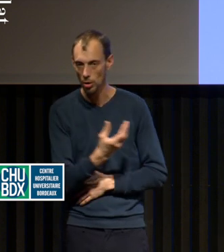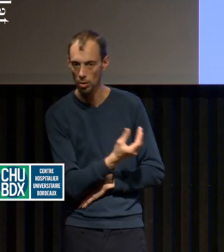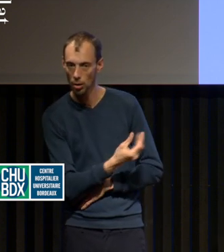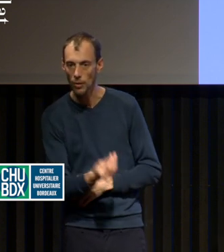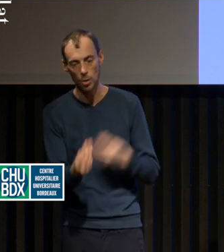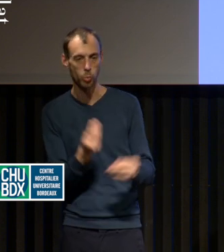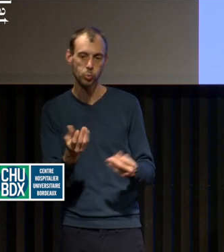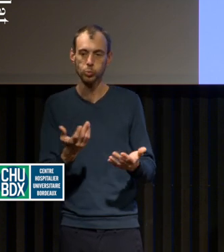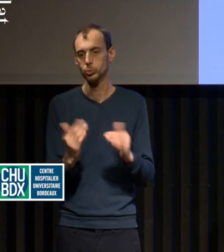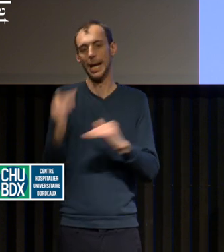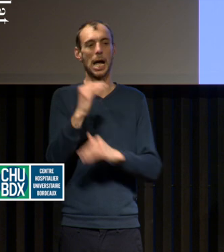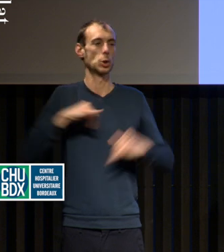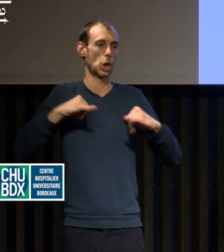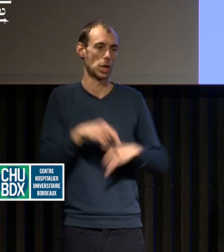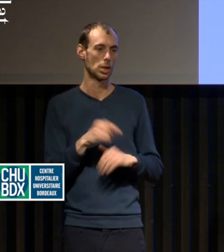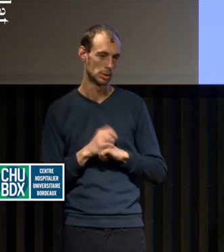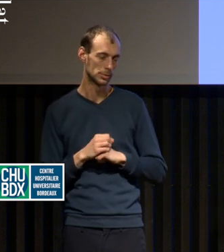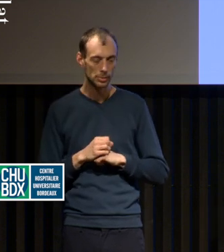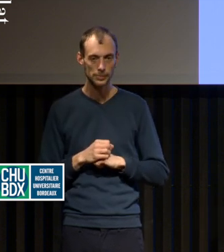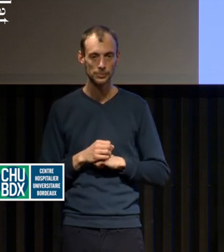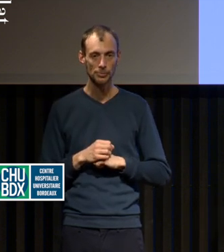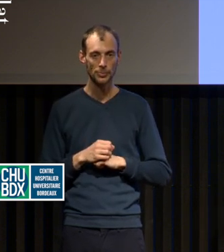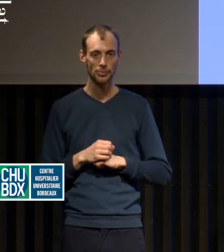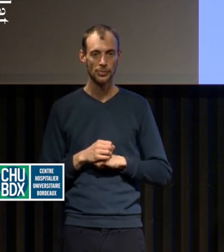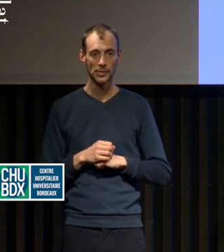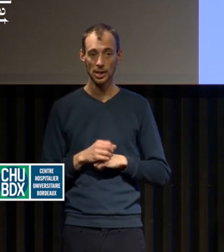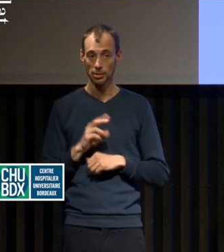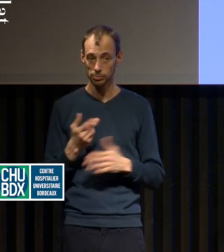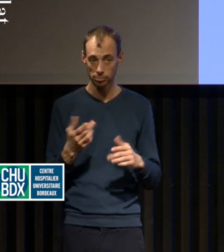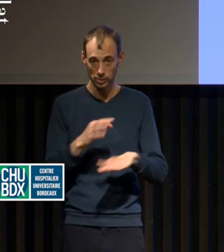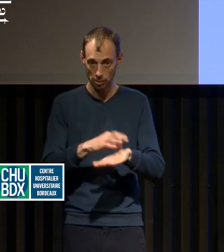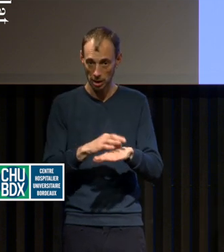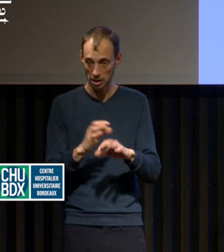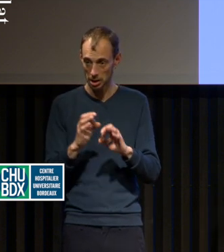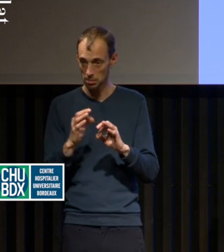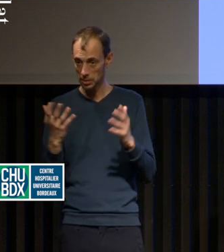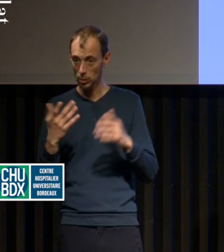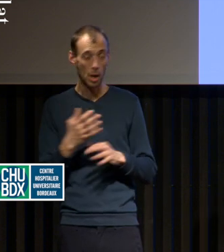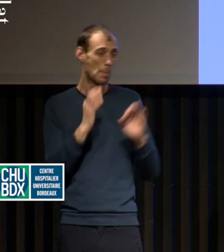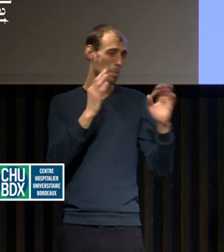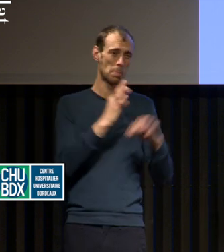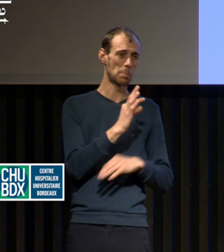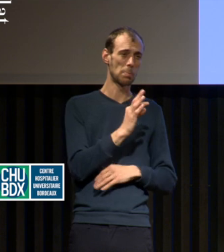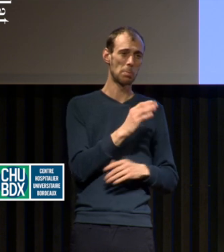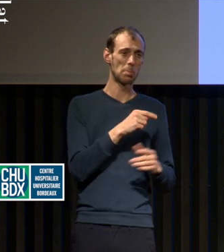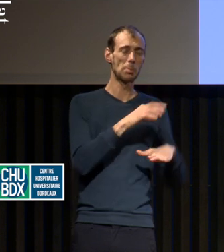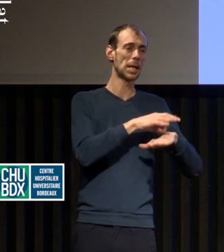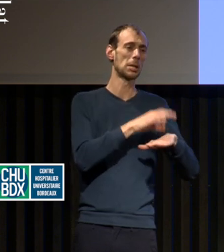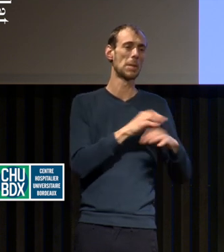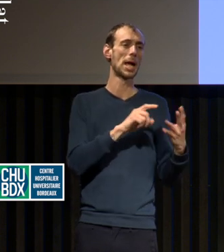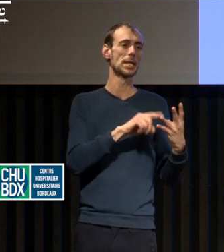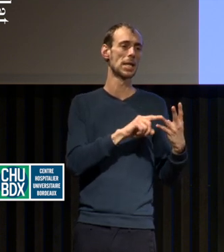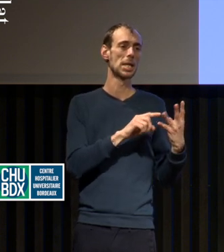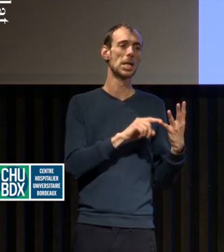adultes jeunes. Elle se présente un petit peu comme la tuberculose intestinale. Et pendant longtemps, les premiers